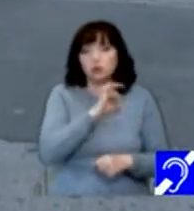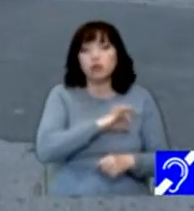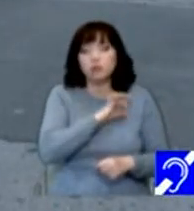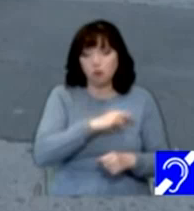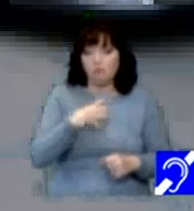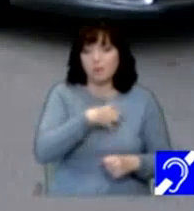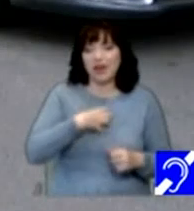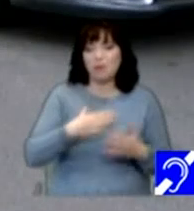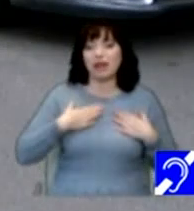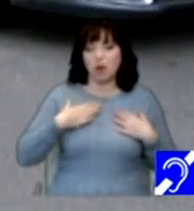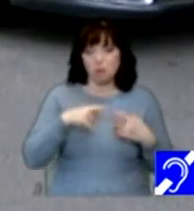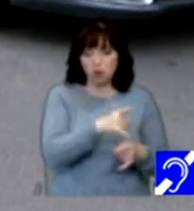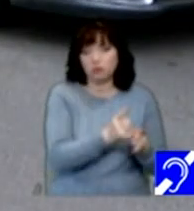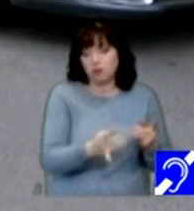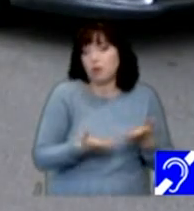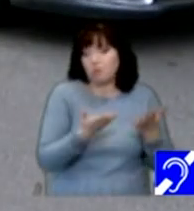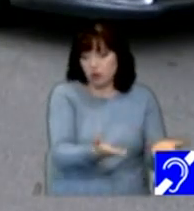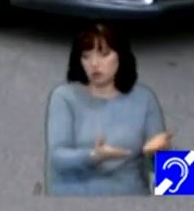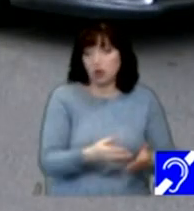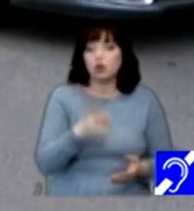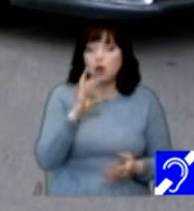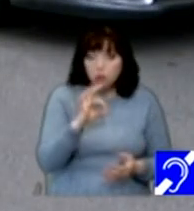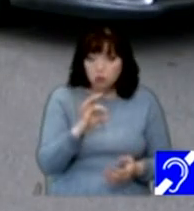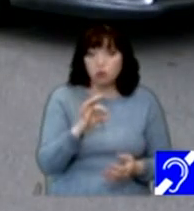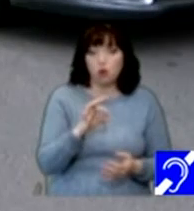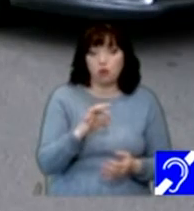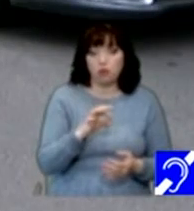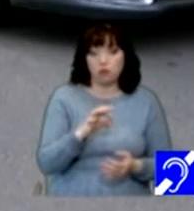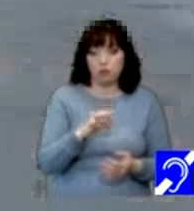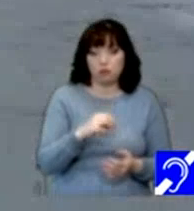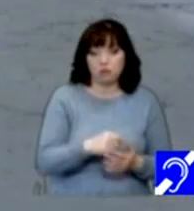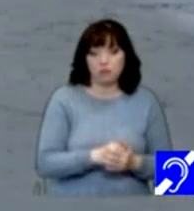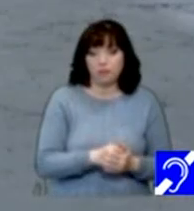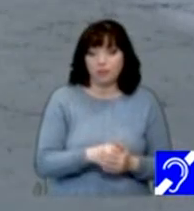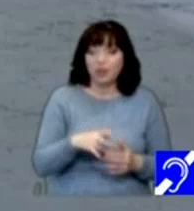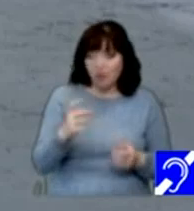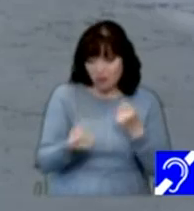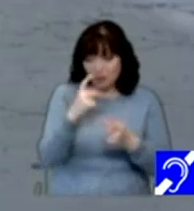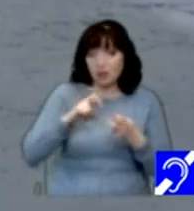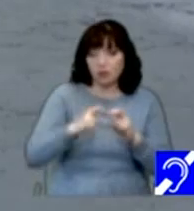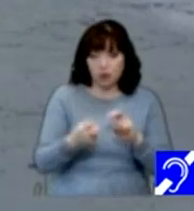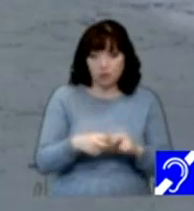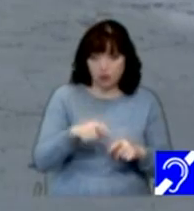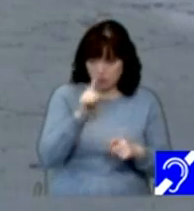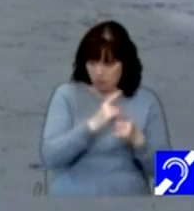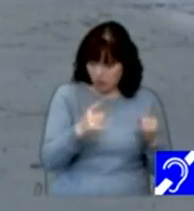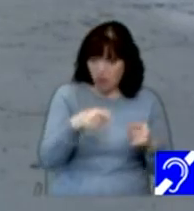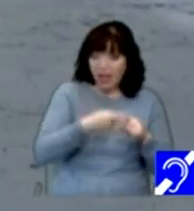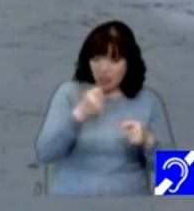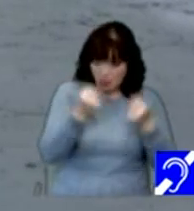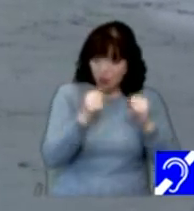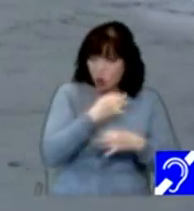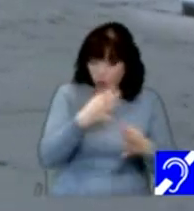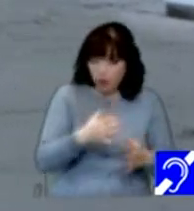parcările primăriei. Însă serviciul de pază a instituției a negat acest lucru. Parchează orice mașină? Nu, aici e primărie.